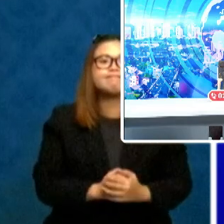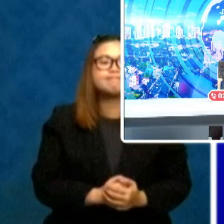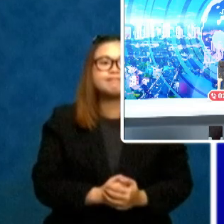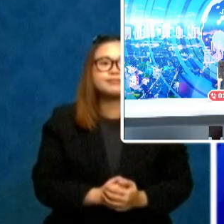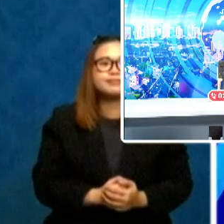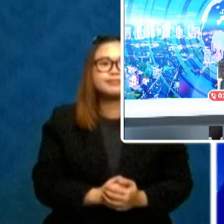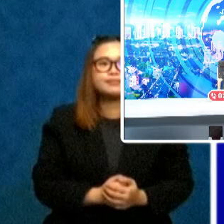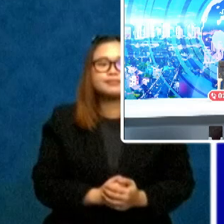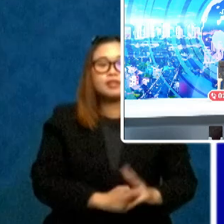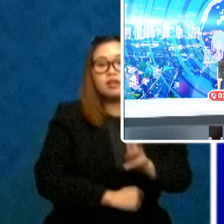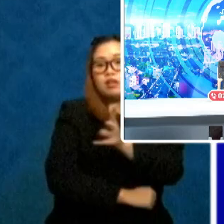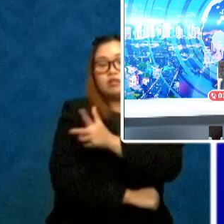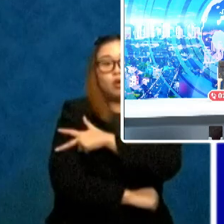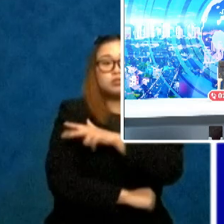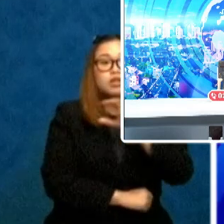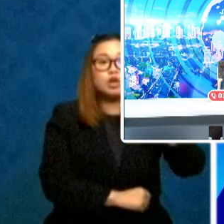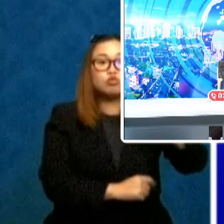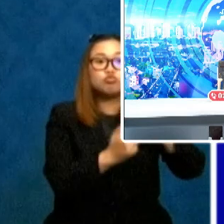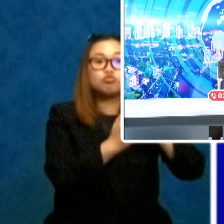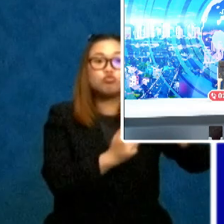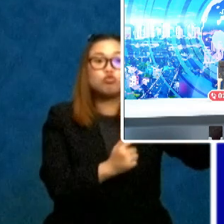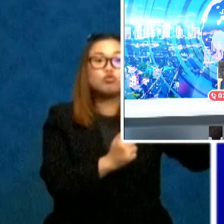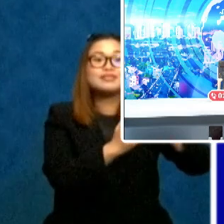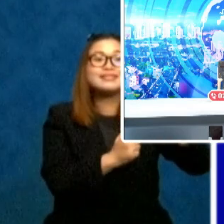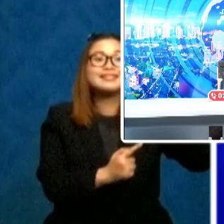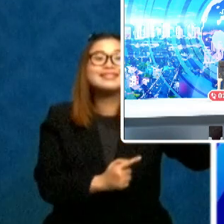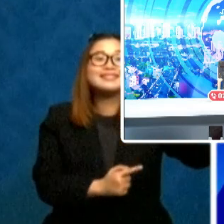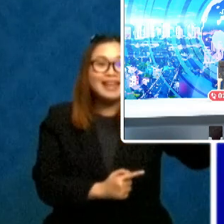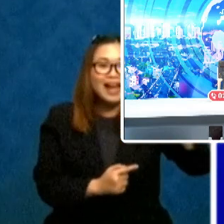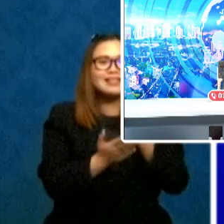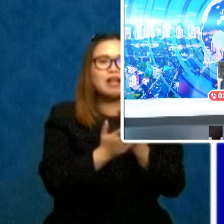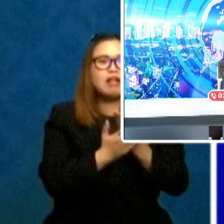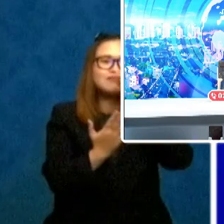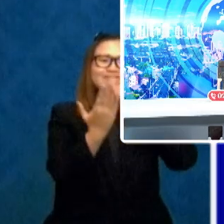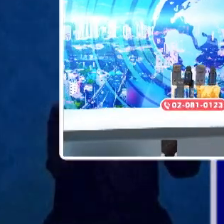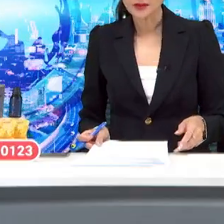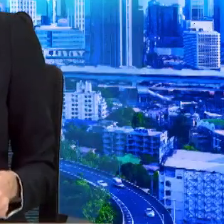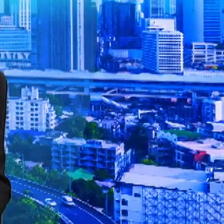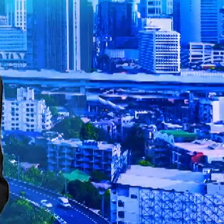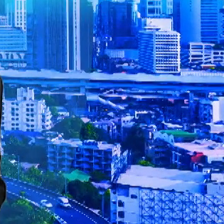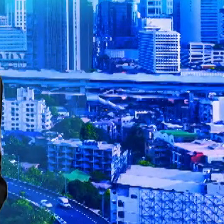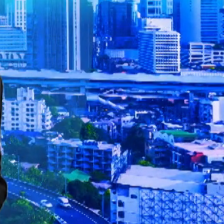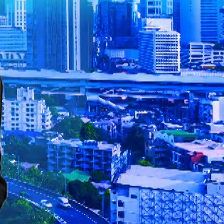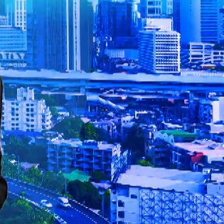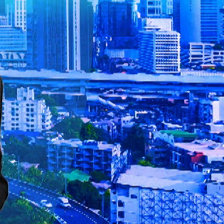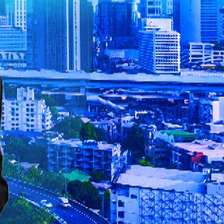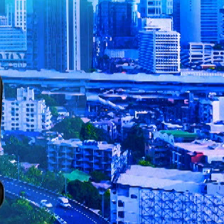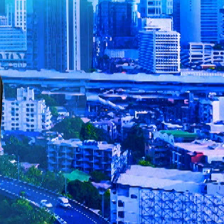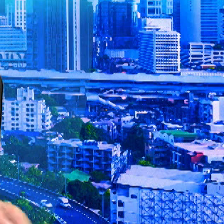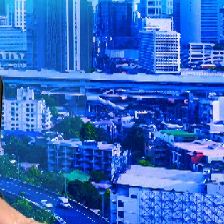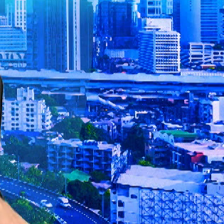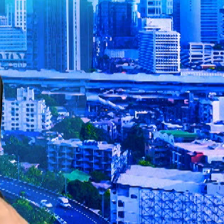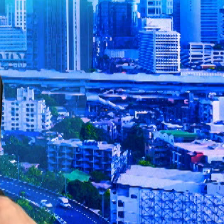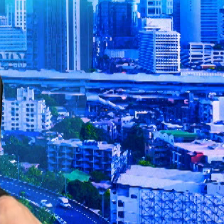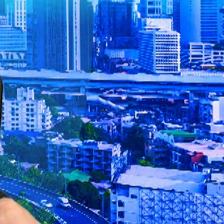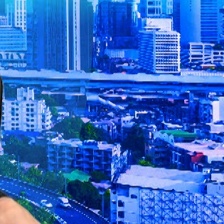21เป็นพิเศษนั่นเองนะคะส่วนทางด้านอีกหนึ่งท่านค่ะคุณครูมานิตนะคะบอกว่าขอชมเชยคณะกรรมการชุดนี้นะ